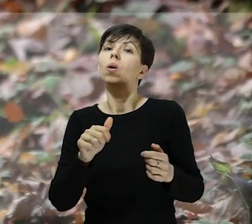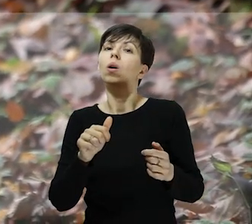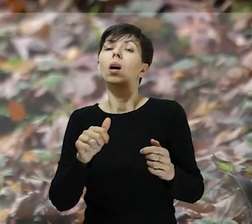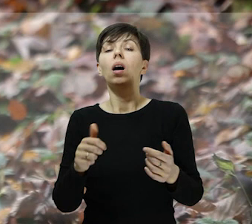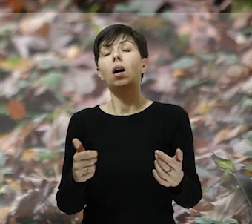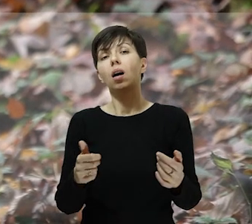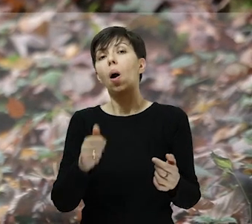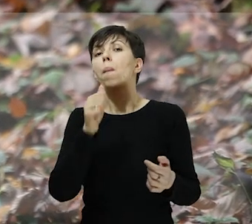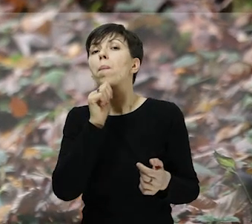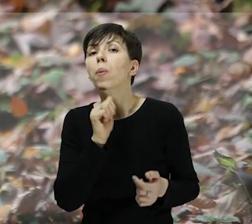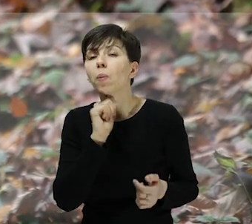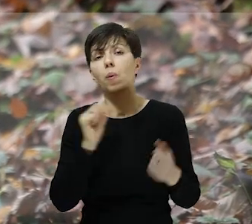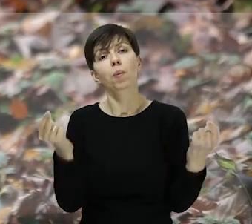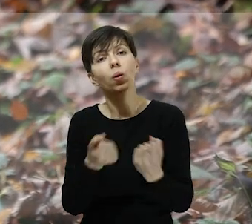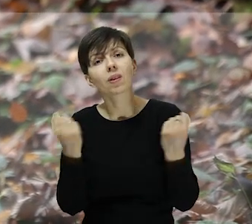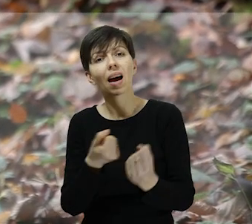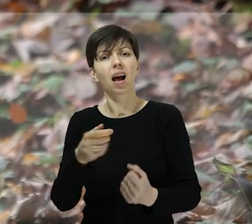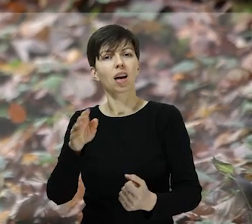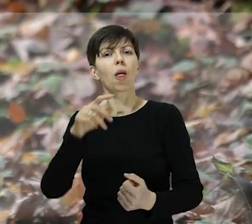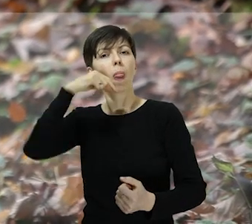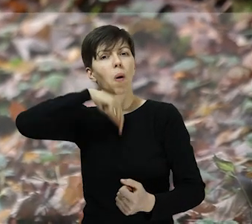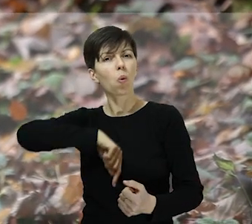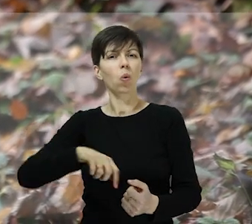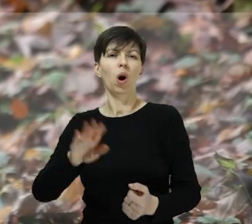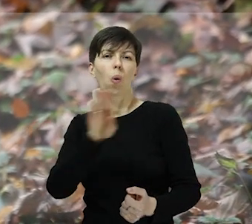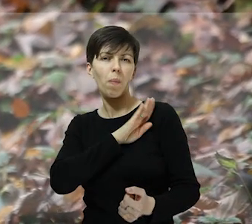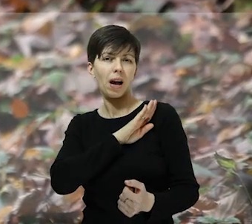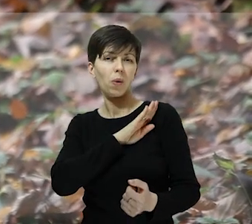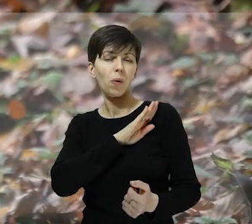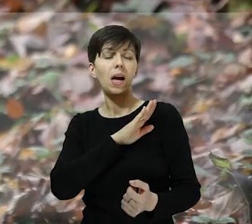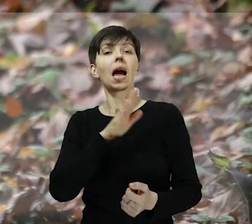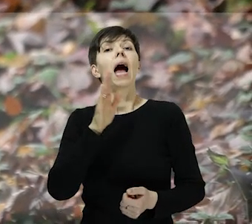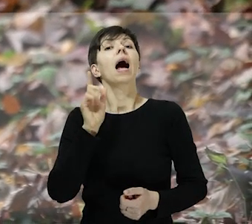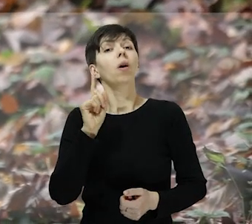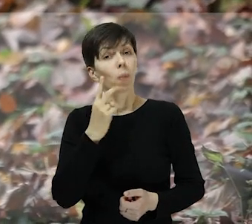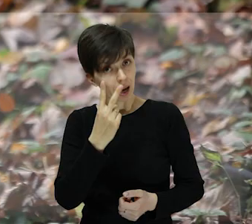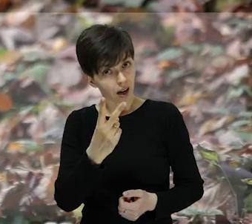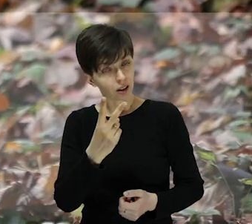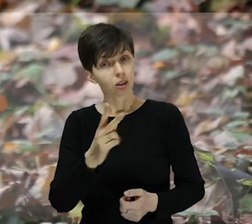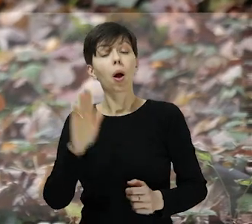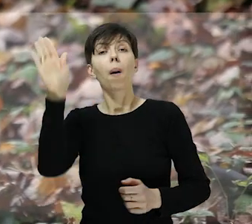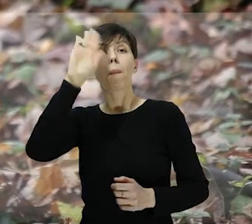Pozwól umrzeć temu, od czego się uzależniłeś. Wtedy się Bóg w tobie narodzi.